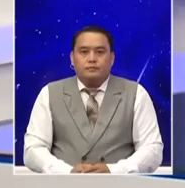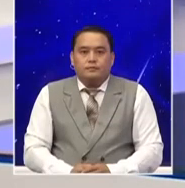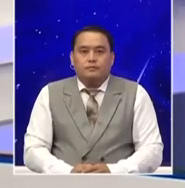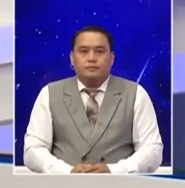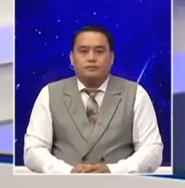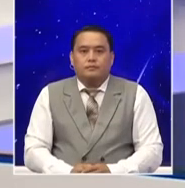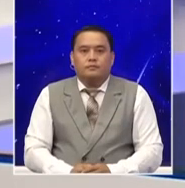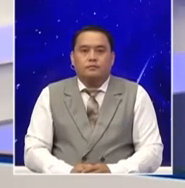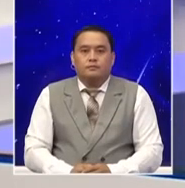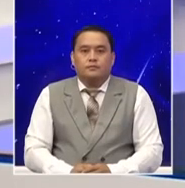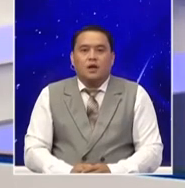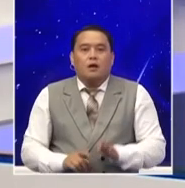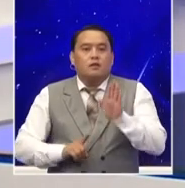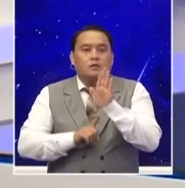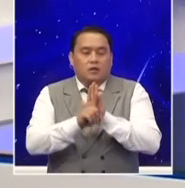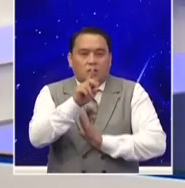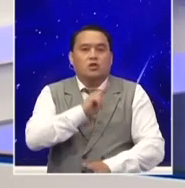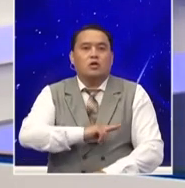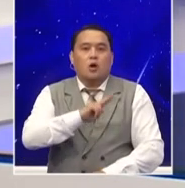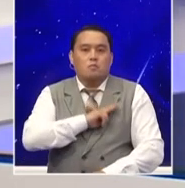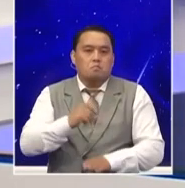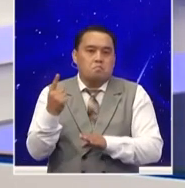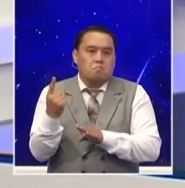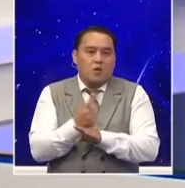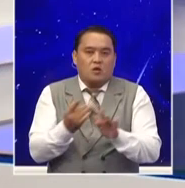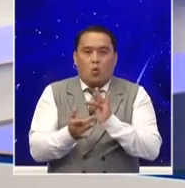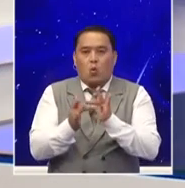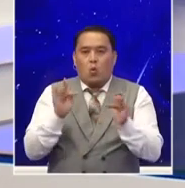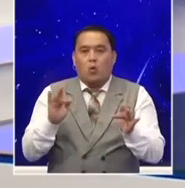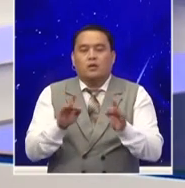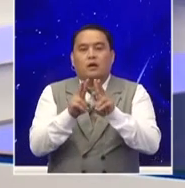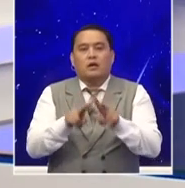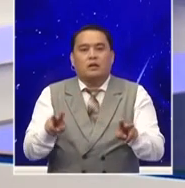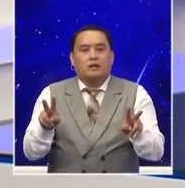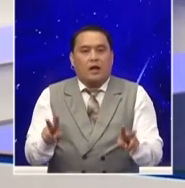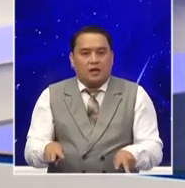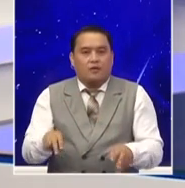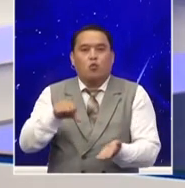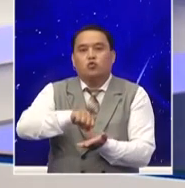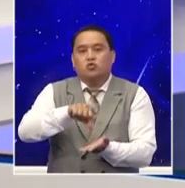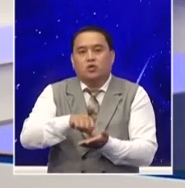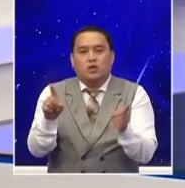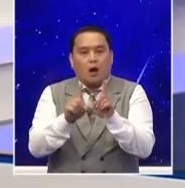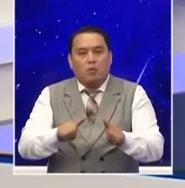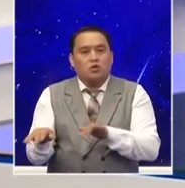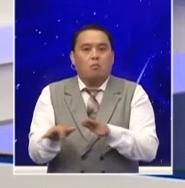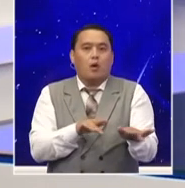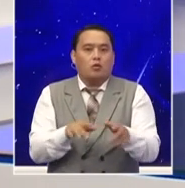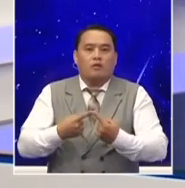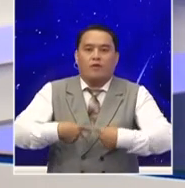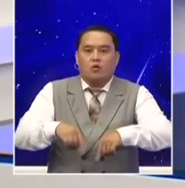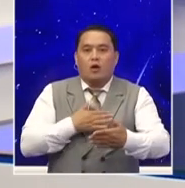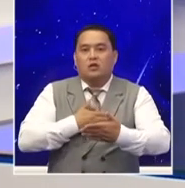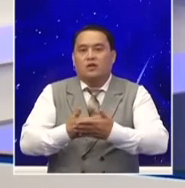Время с пользой. В Алматинской области начал работу первый в своем роде онлайн-лагерь. Стать участниками такого необычного мероприятия,